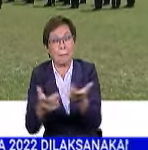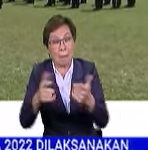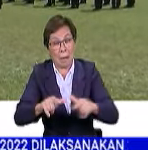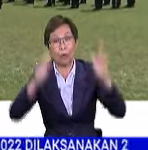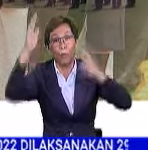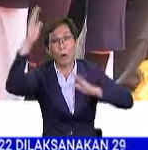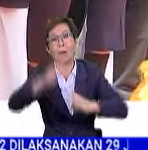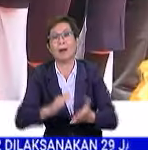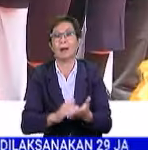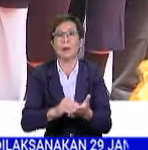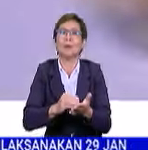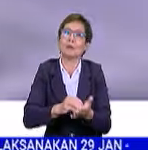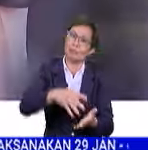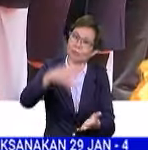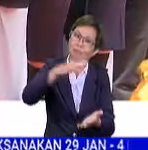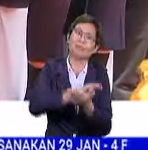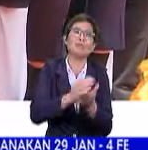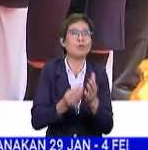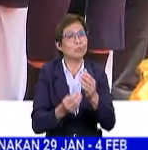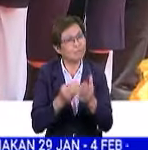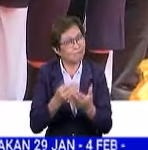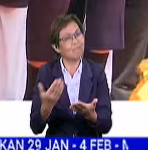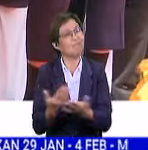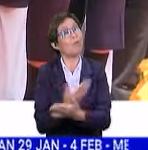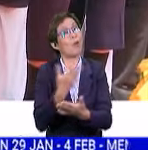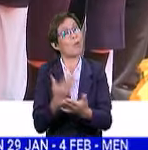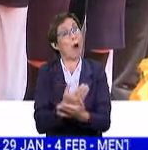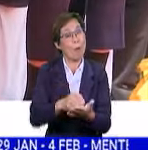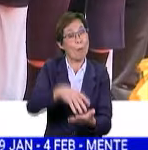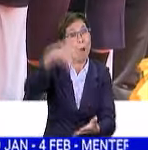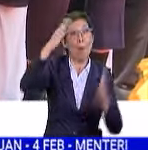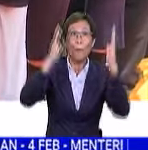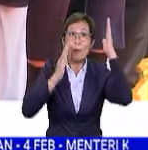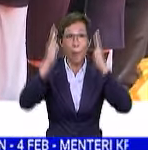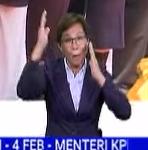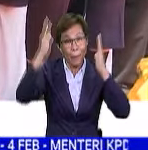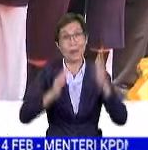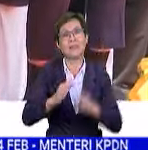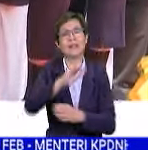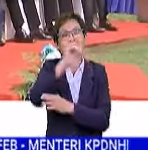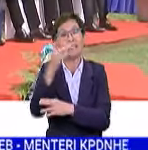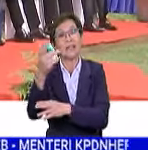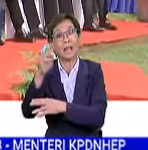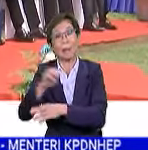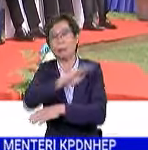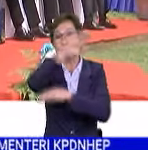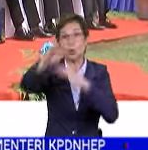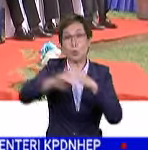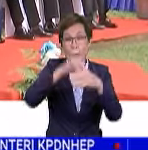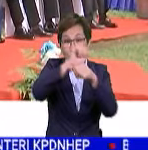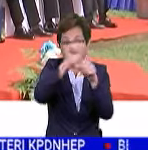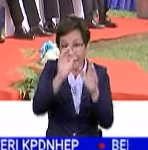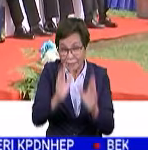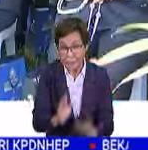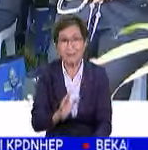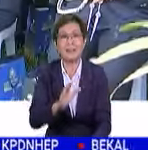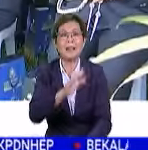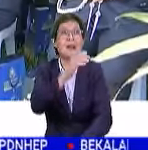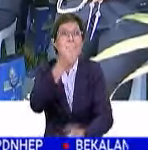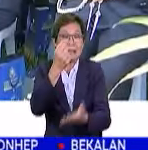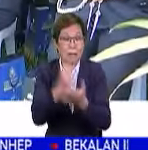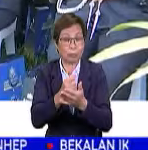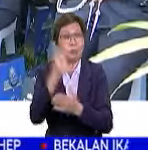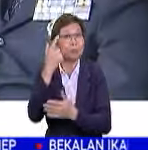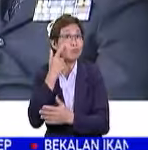menyuburkan kemakmuran keluarga Malaysia. Beliau mahu JKDM perlu memastikan segenap warga Kastam celik digital